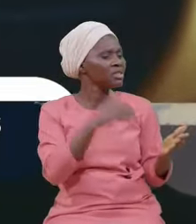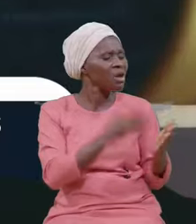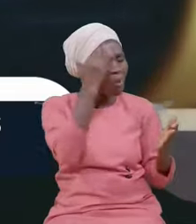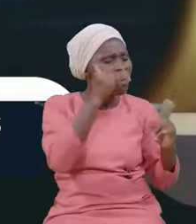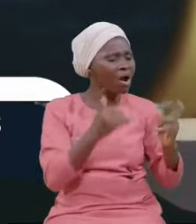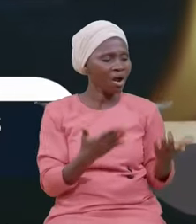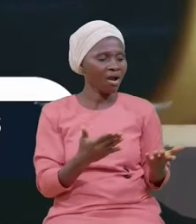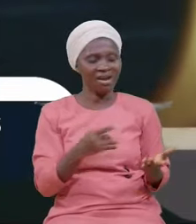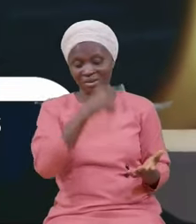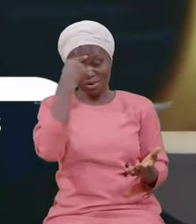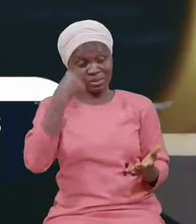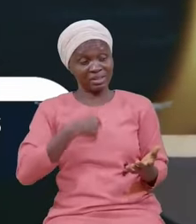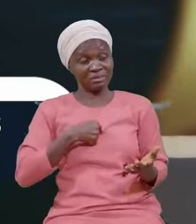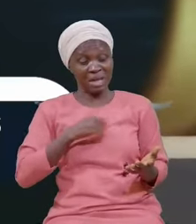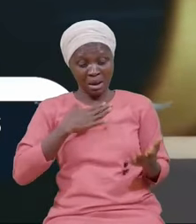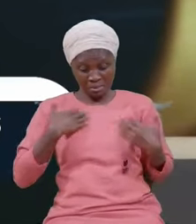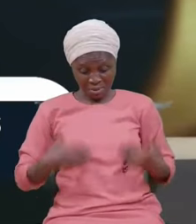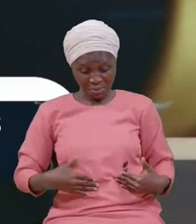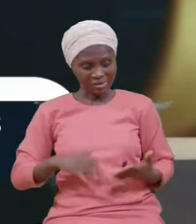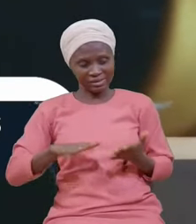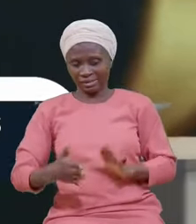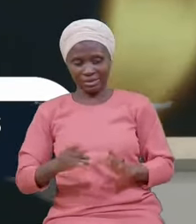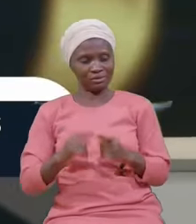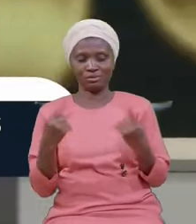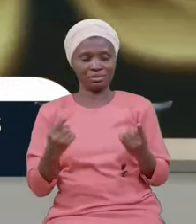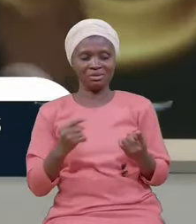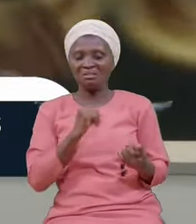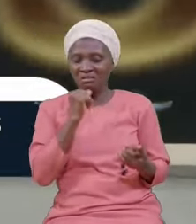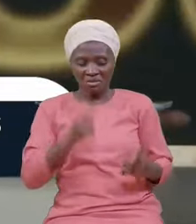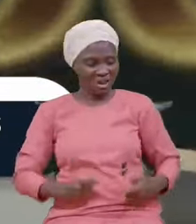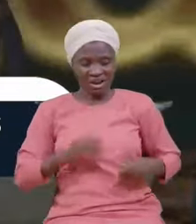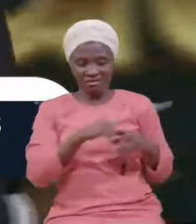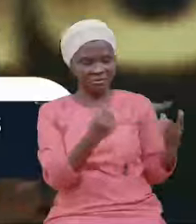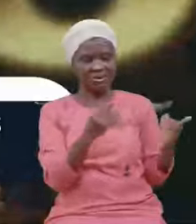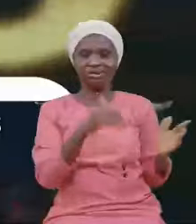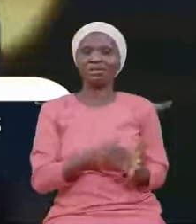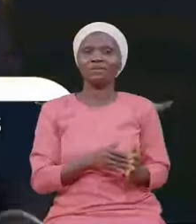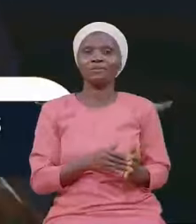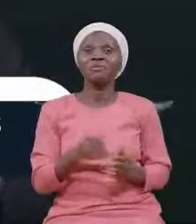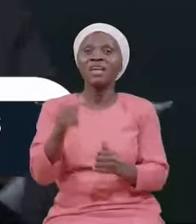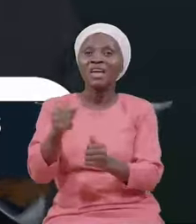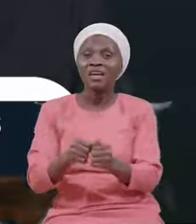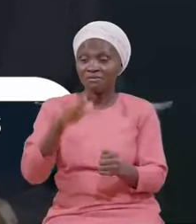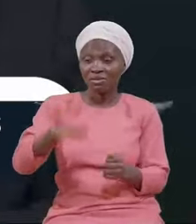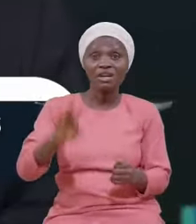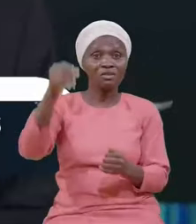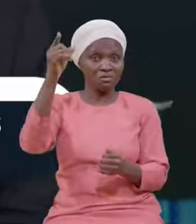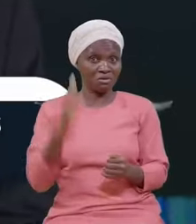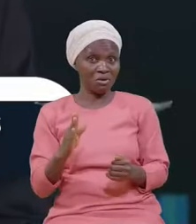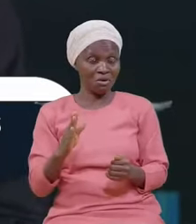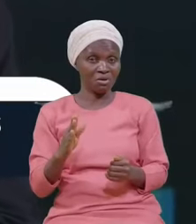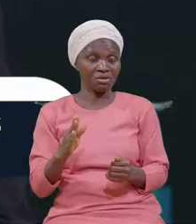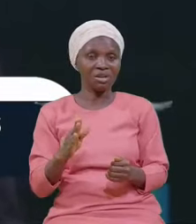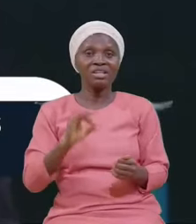pour moi. Tout enfant de Dieu, né de nouveau, tout saint de Dieu est mort au péché. Et tous